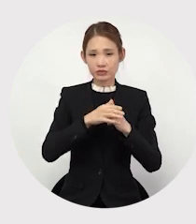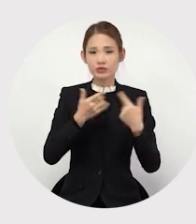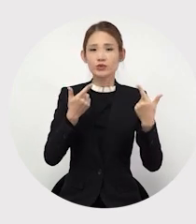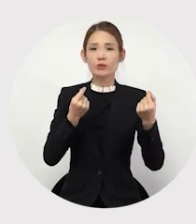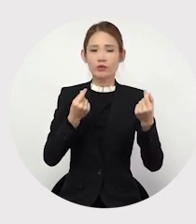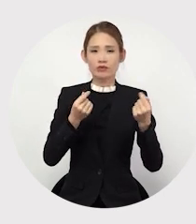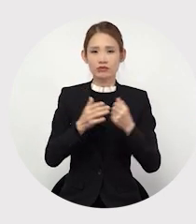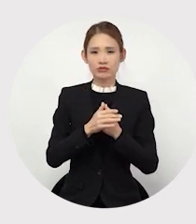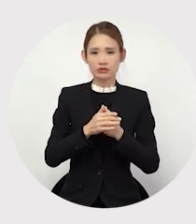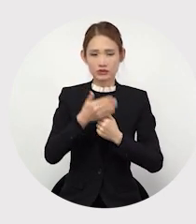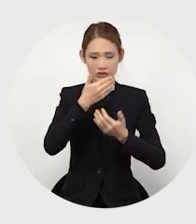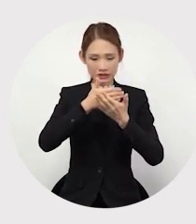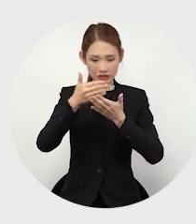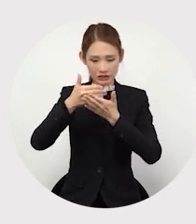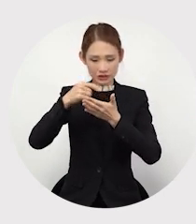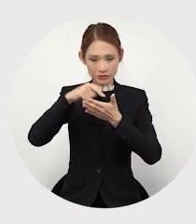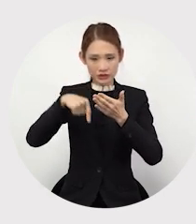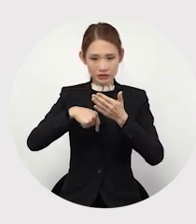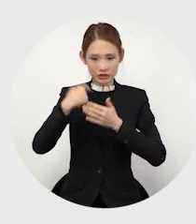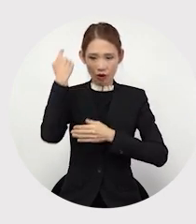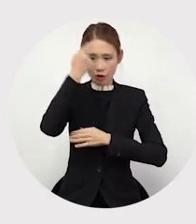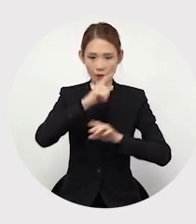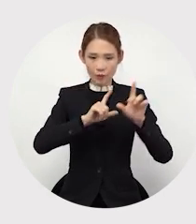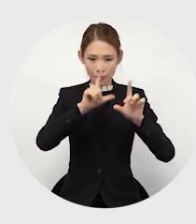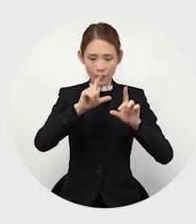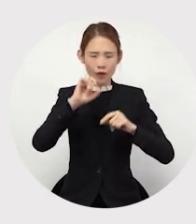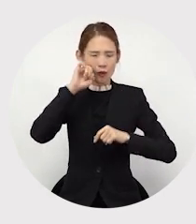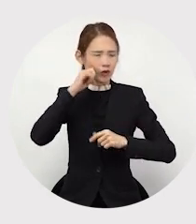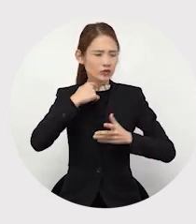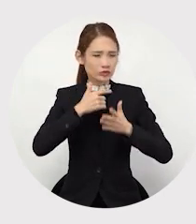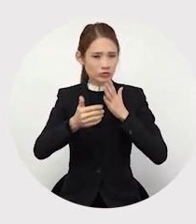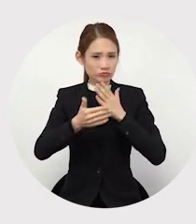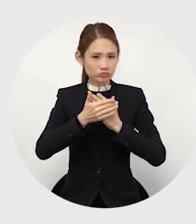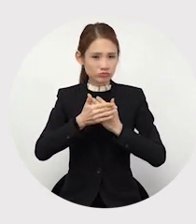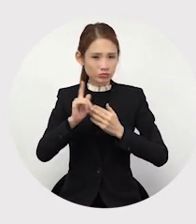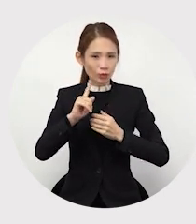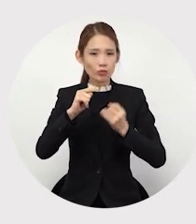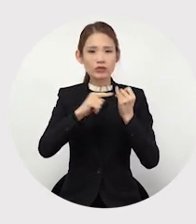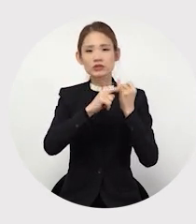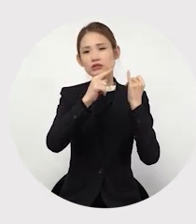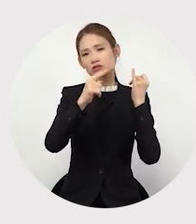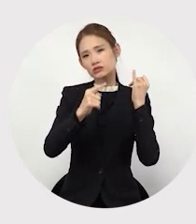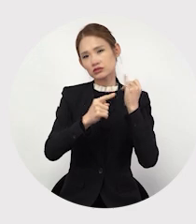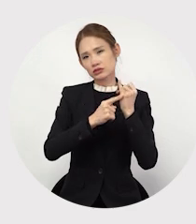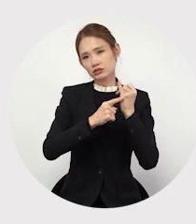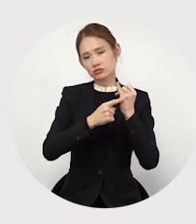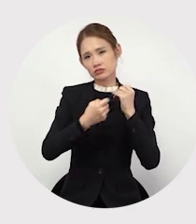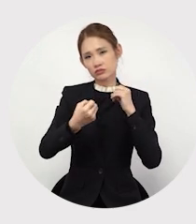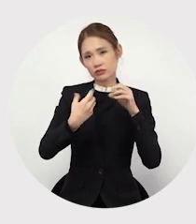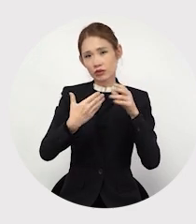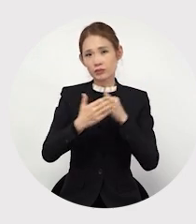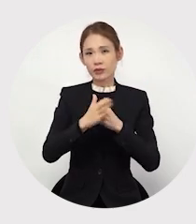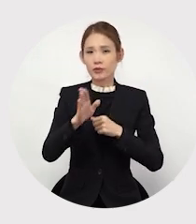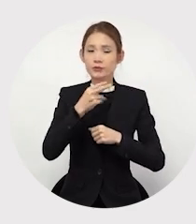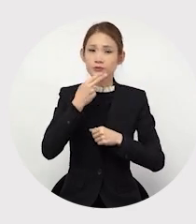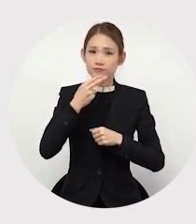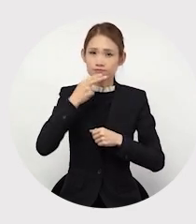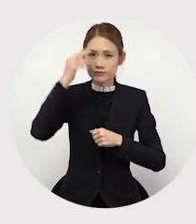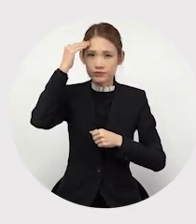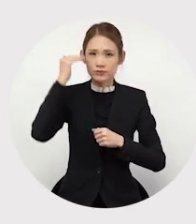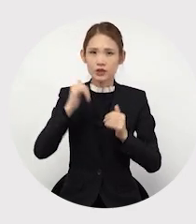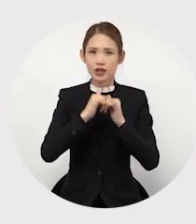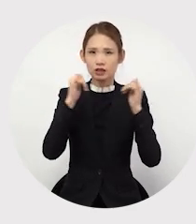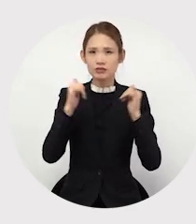보이는데, 마찬가지로 이 그림에서도 인물이 어려움을 겪는 이유를 이분이 임신을 해서라고 답하는 거는 이젠 없을